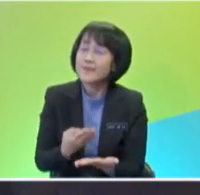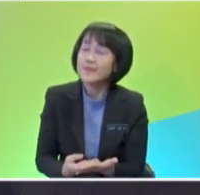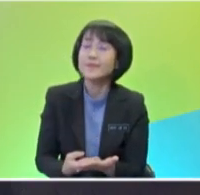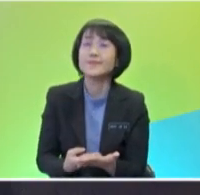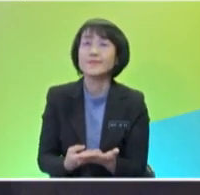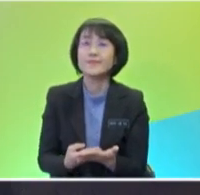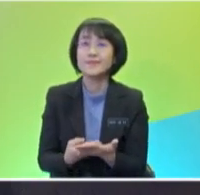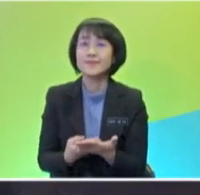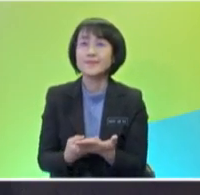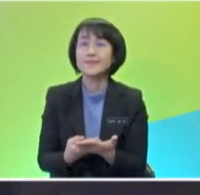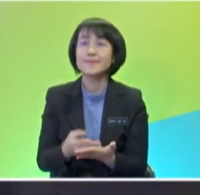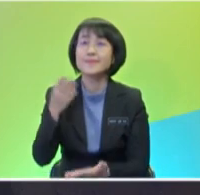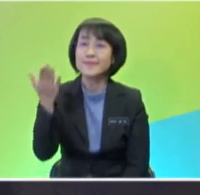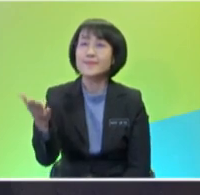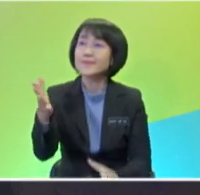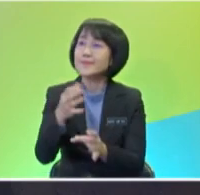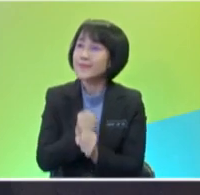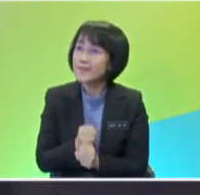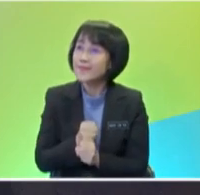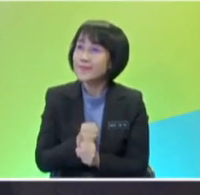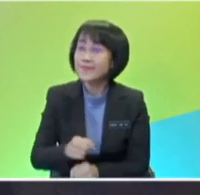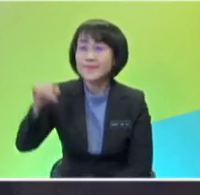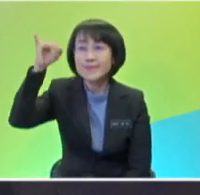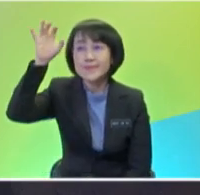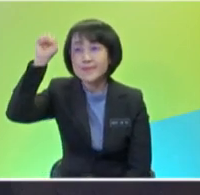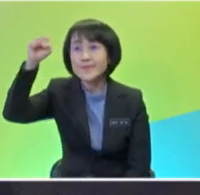kamu dapat pada diri kamu mungkin aja